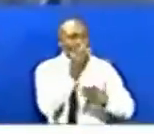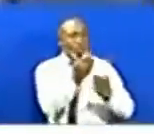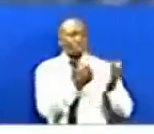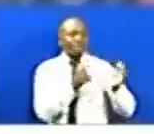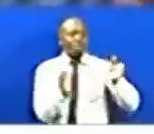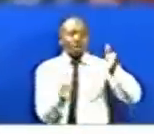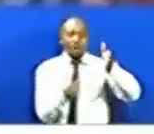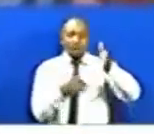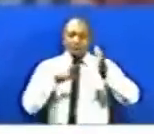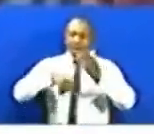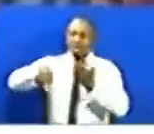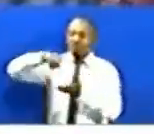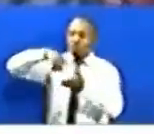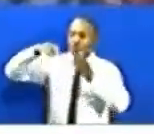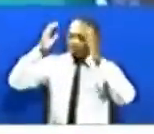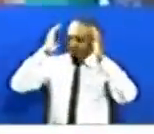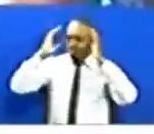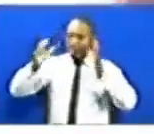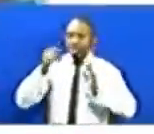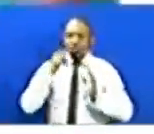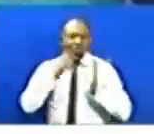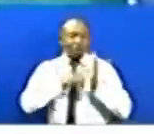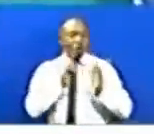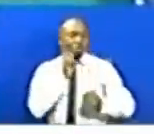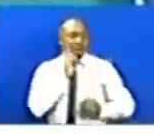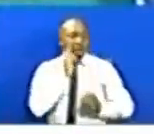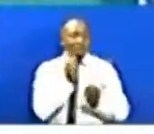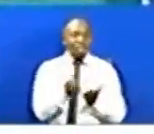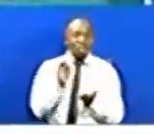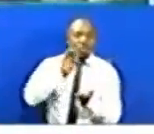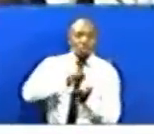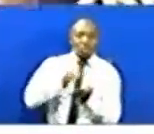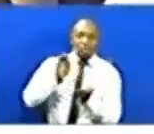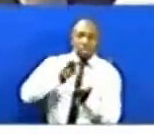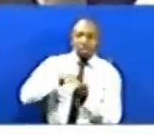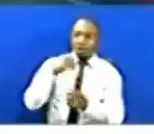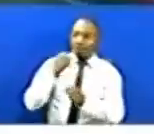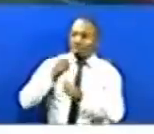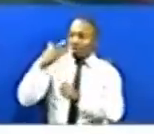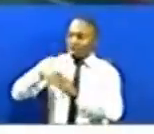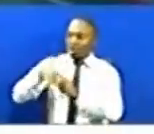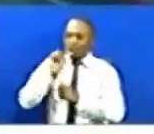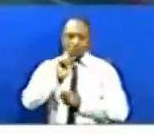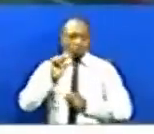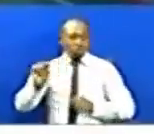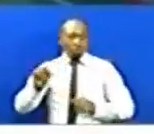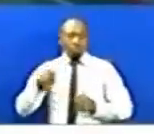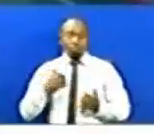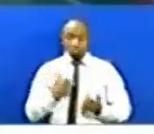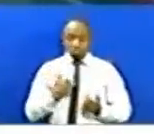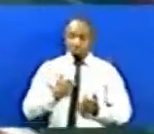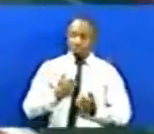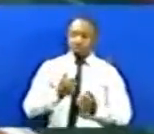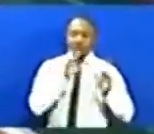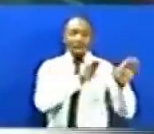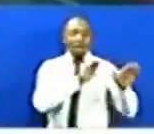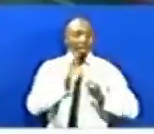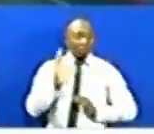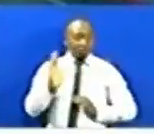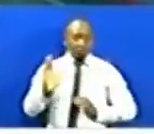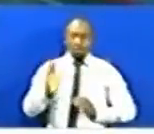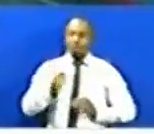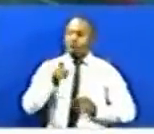zimezalishwa na uwepo wa daladala katika stendi za mabasi, kama vile mama ntilie na wafanyabiashara ndogo ndogo. Meshangu kuhangaika. Kwa hiyo